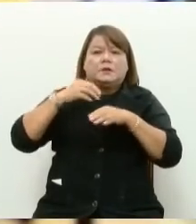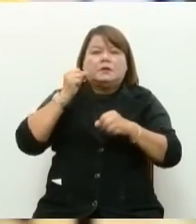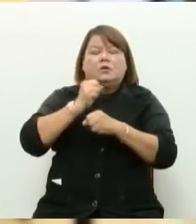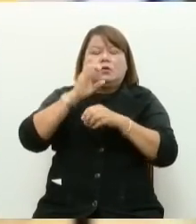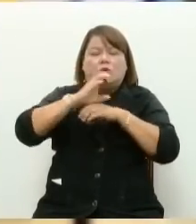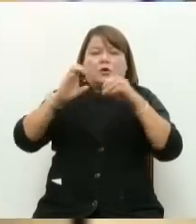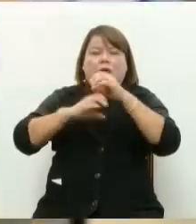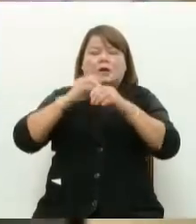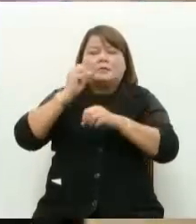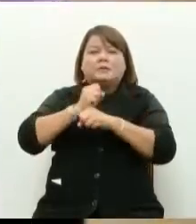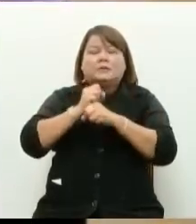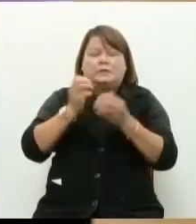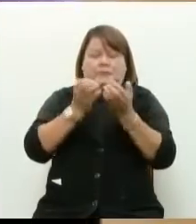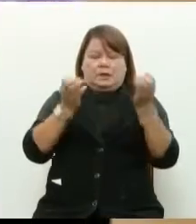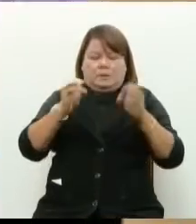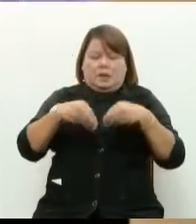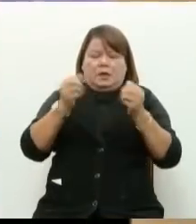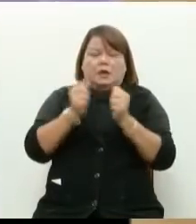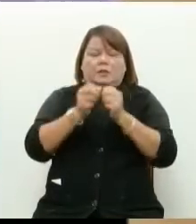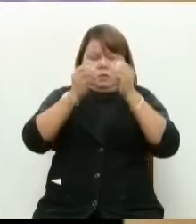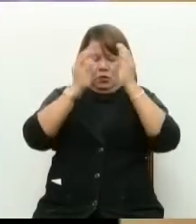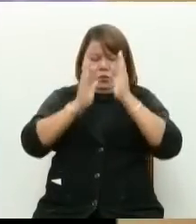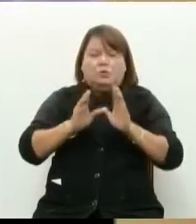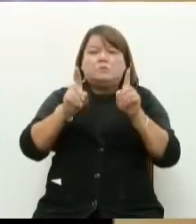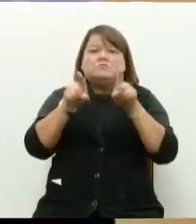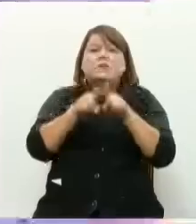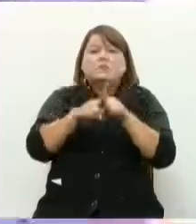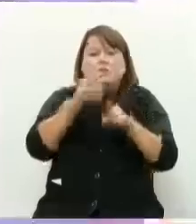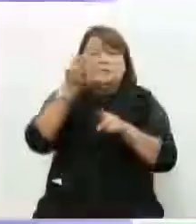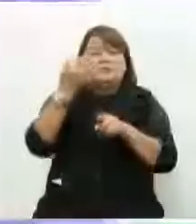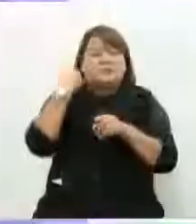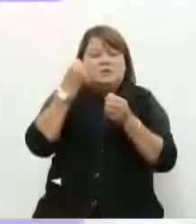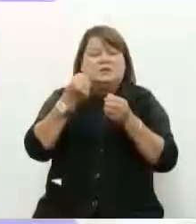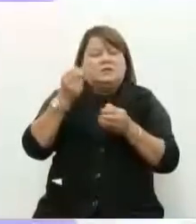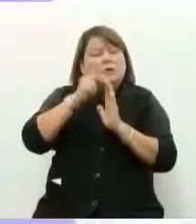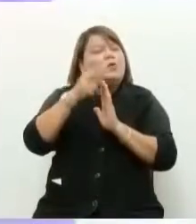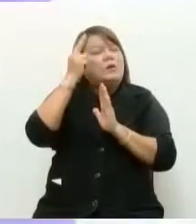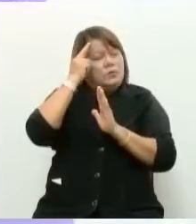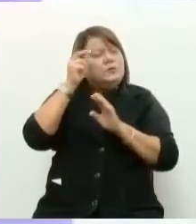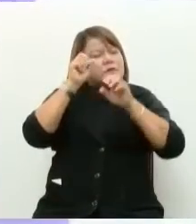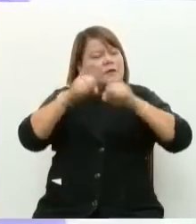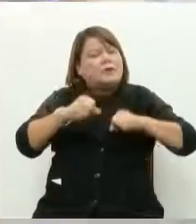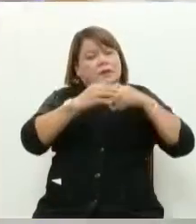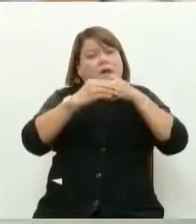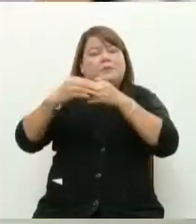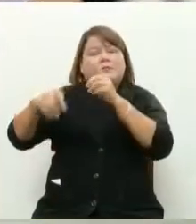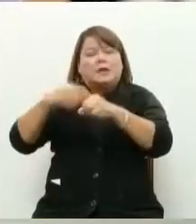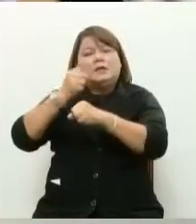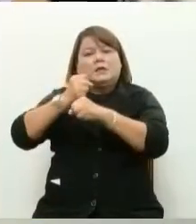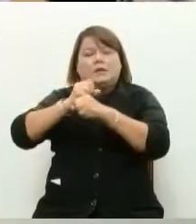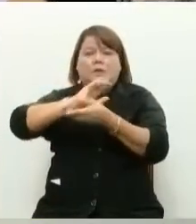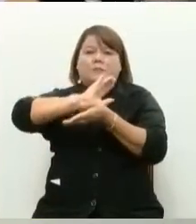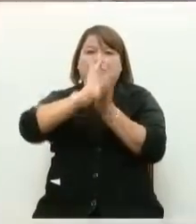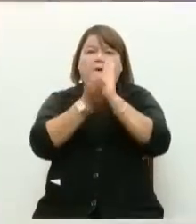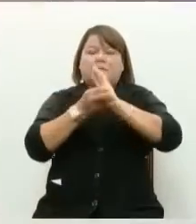างการศึกษาแบบนี้นะคะท่านจะได้สิ่งที่มีความรู้และสิ่งที่สามารถนำไปปฏิบัติแล้วก็ปรับใช้ใน